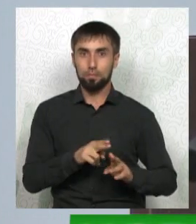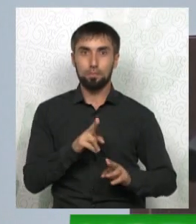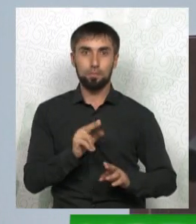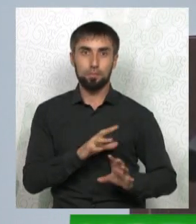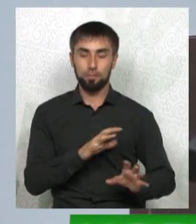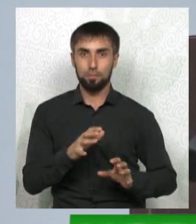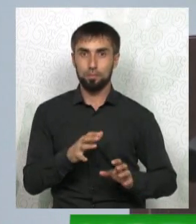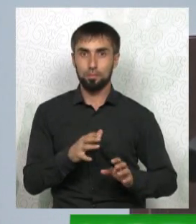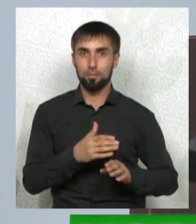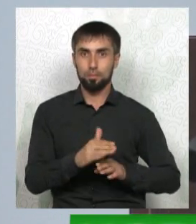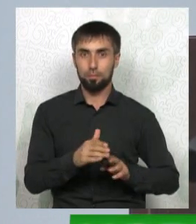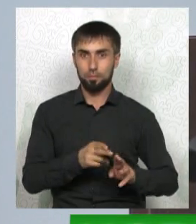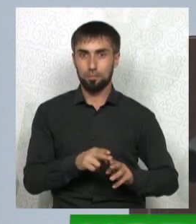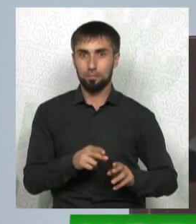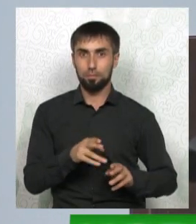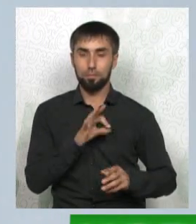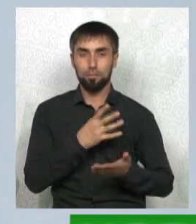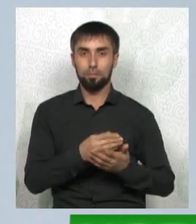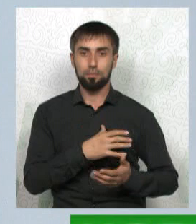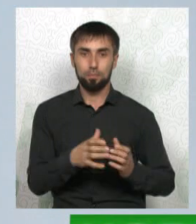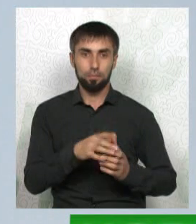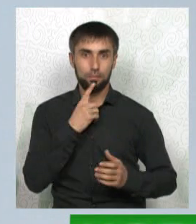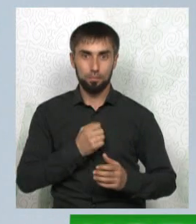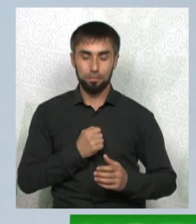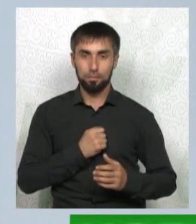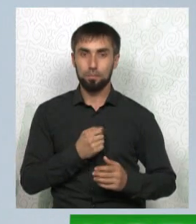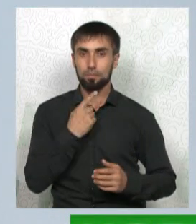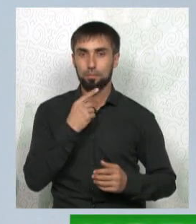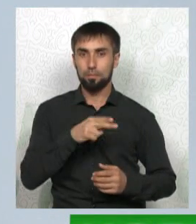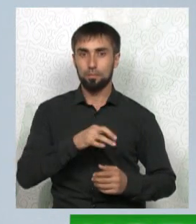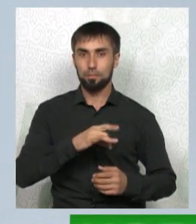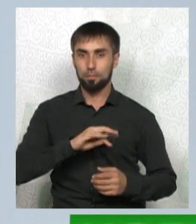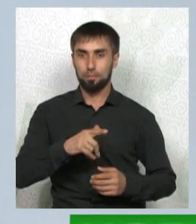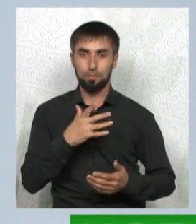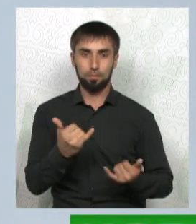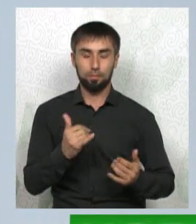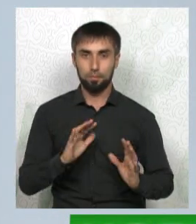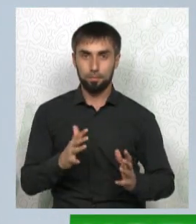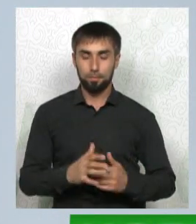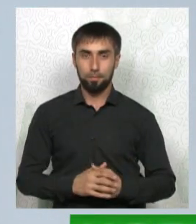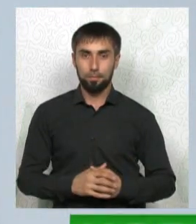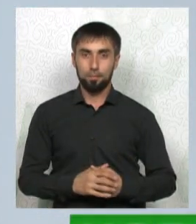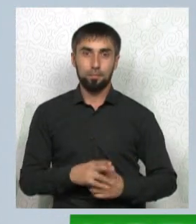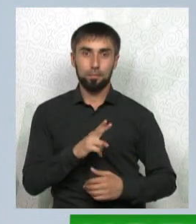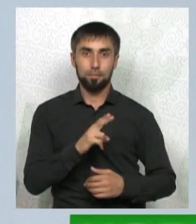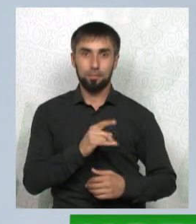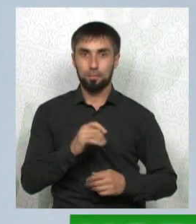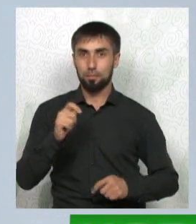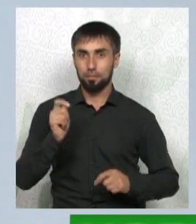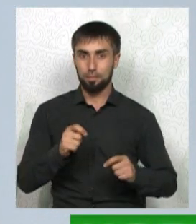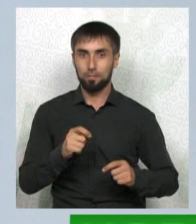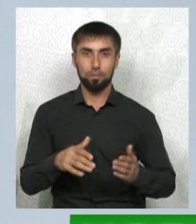руководство страны о состоянии нашей армии. Трудно переоценить сегодняшнее событие. Данный форум